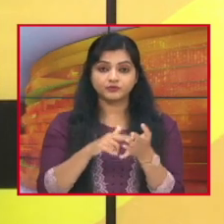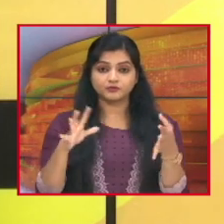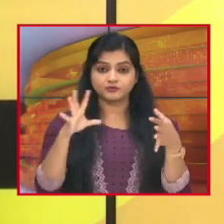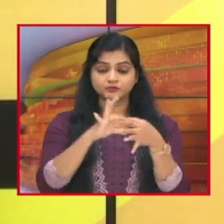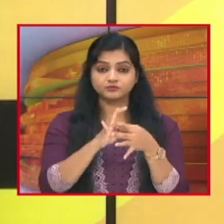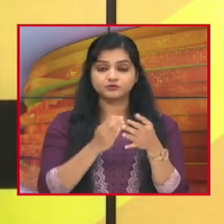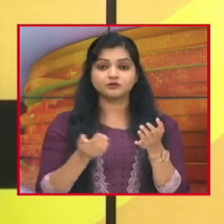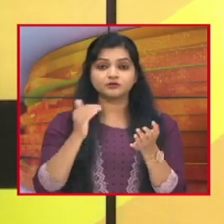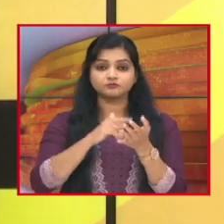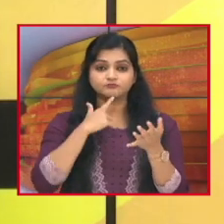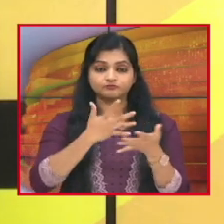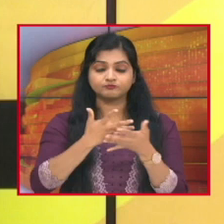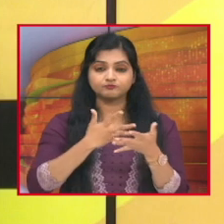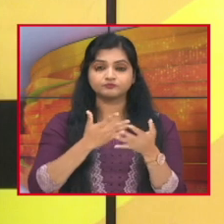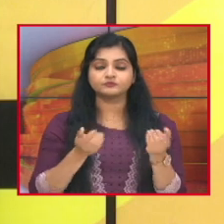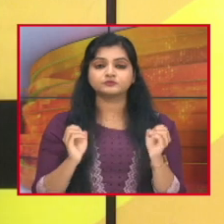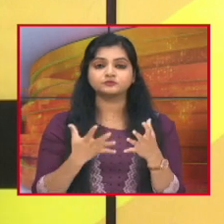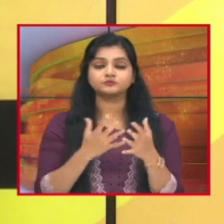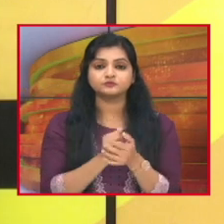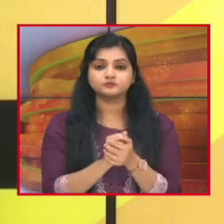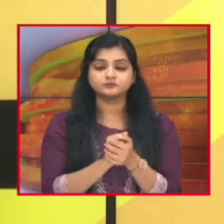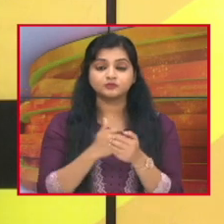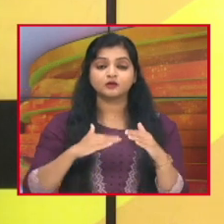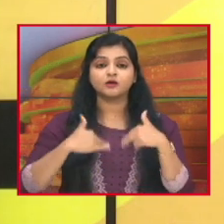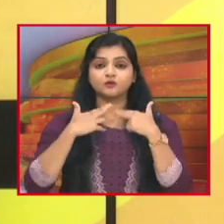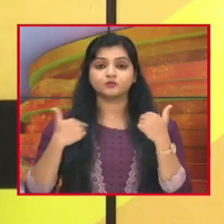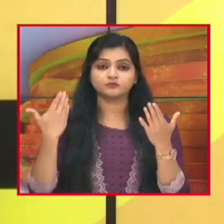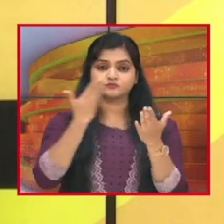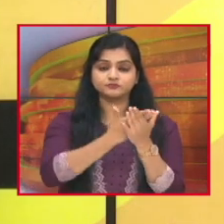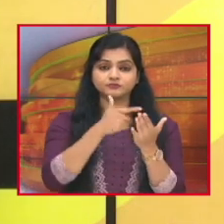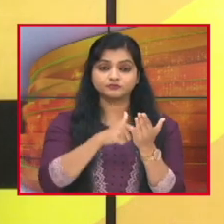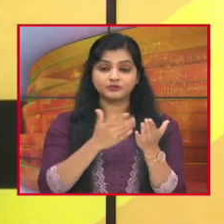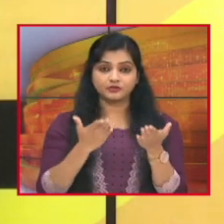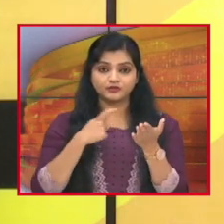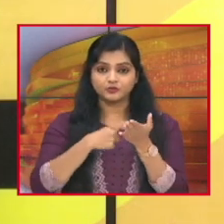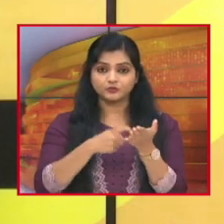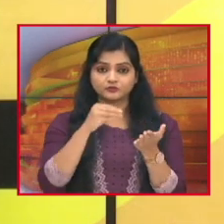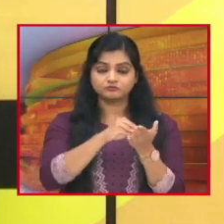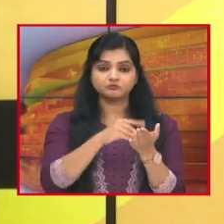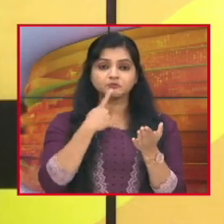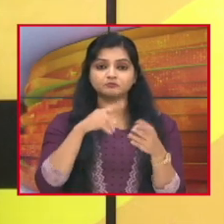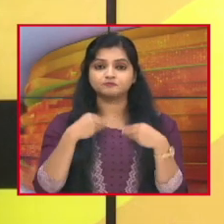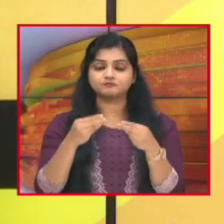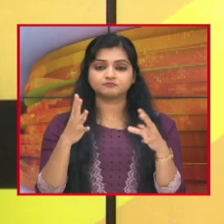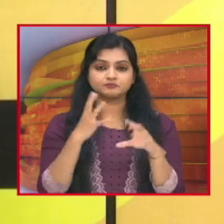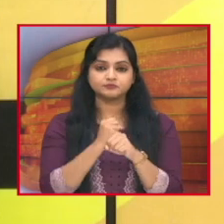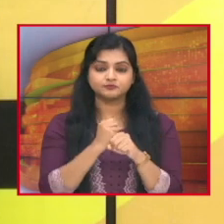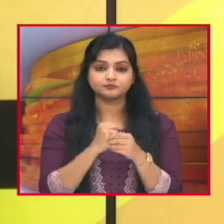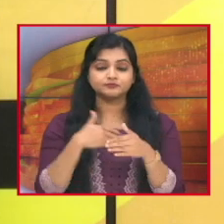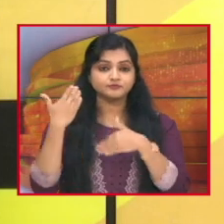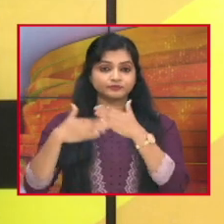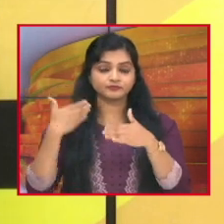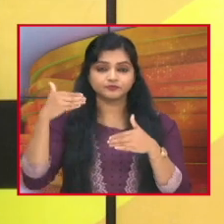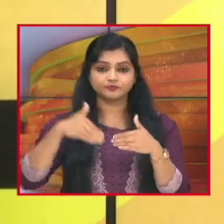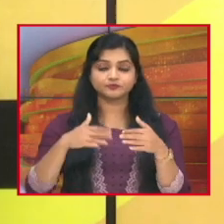ബന്ധപ്പെട്ടിട്ടുള്ള വ്യവഹാരങ്ങൾ രൂപപ്പെടുന്നത്. തുടർന്ന് അത് ഹൈക്കോടതിയിലെത്തിയെങ്കിലും ഈ ആവശ്യം അംഗീകരിക്കപ്പെട്ടില്ല. പിന്നീടാണ് ഇപ്പോൾ